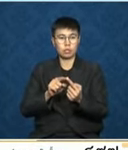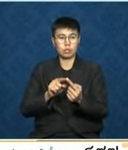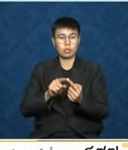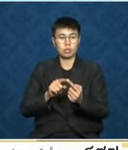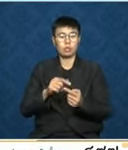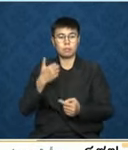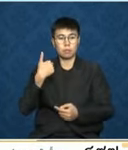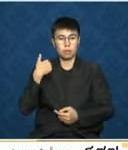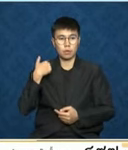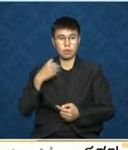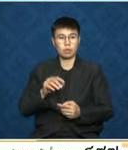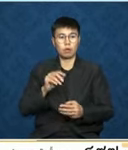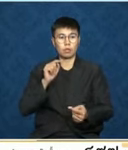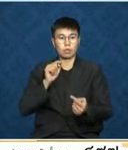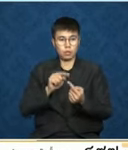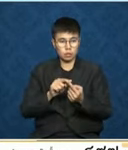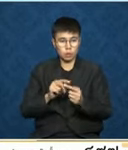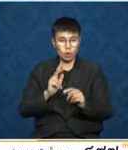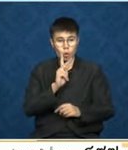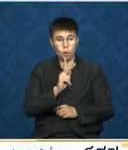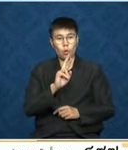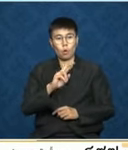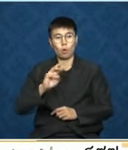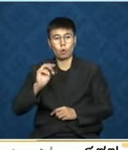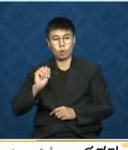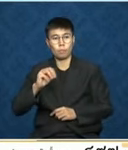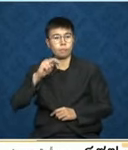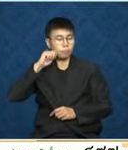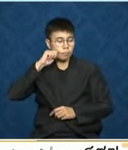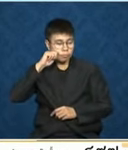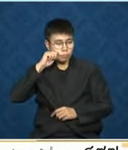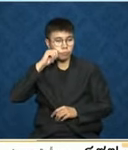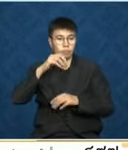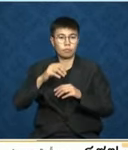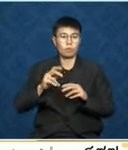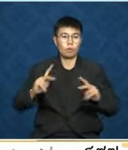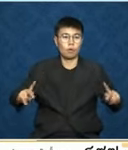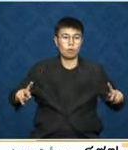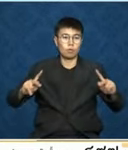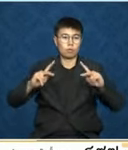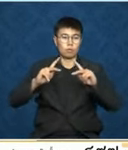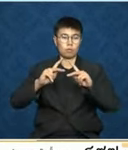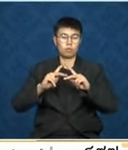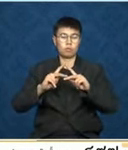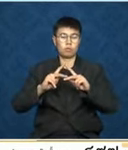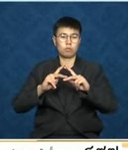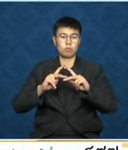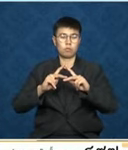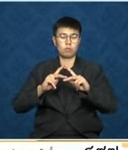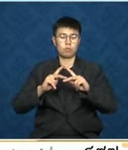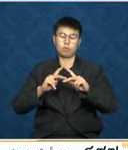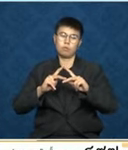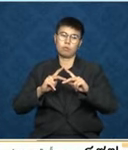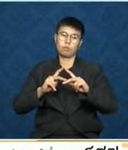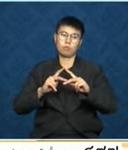9จังหวัดพิชิโอกรน้ำกระทรวงอ่า